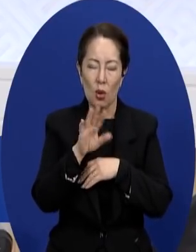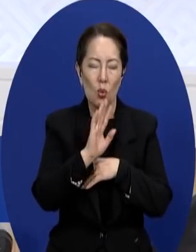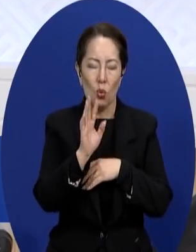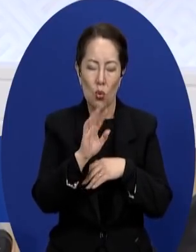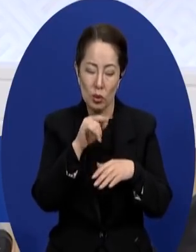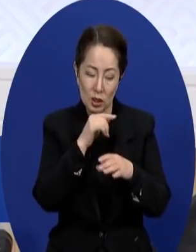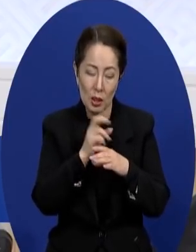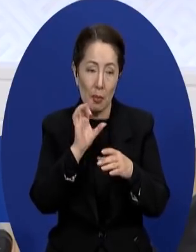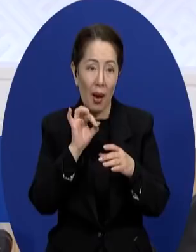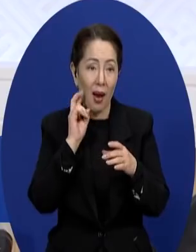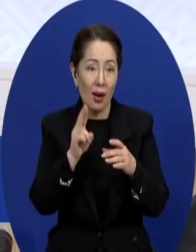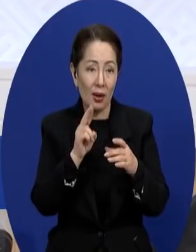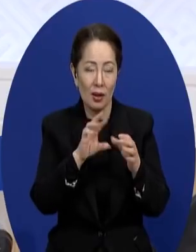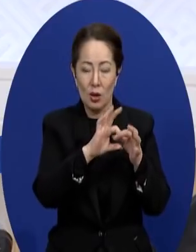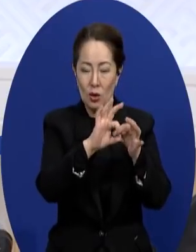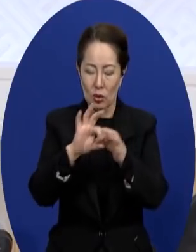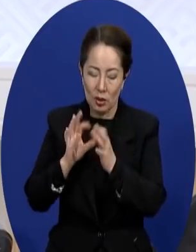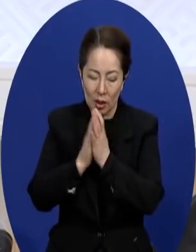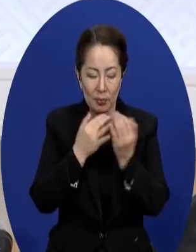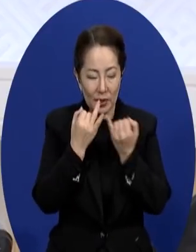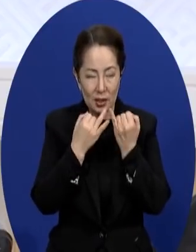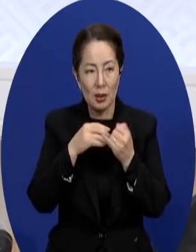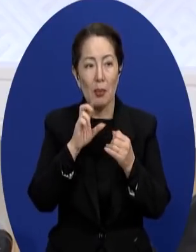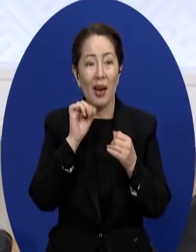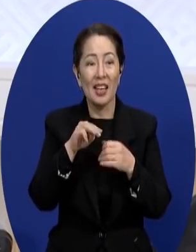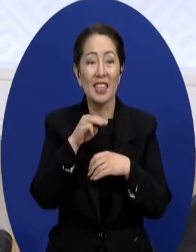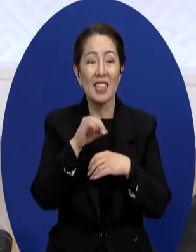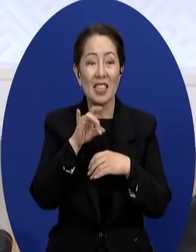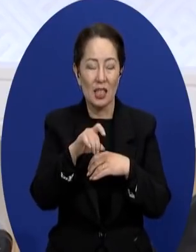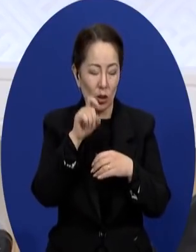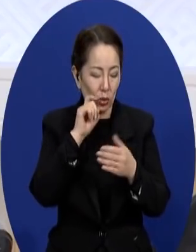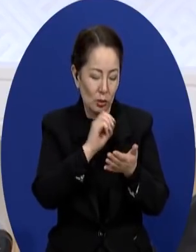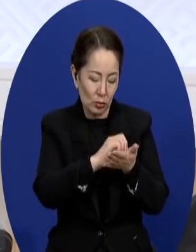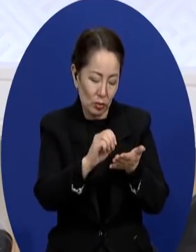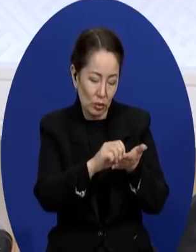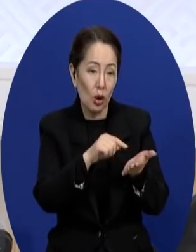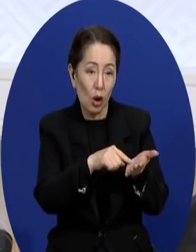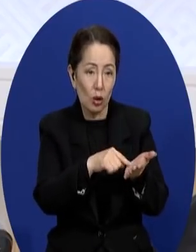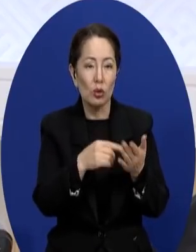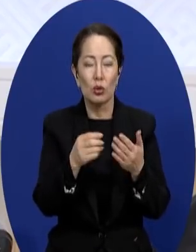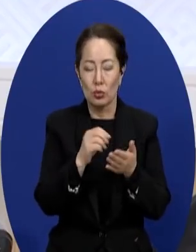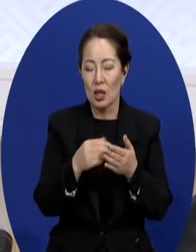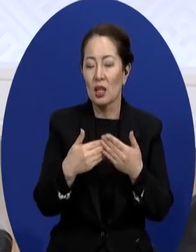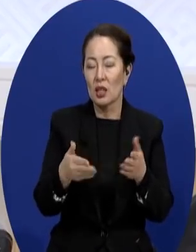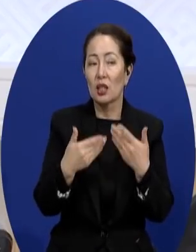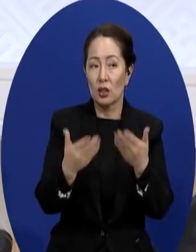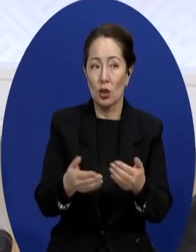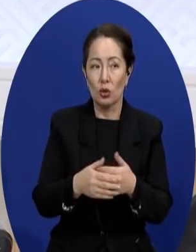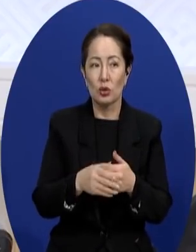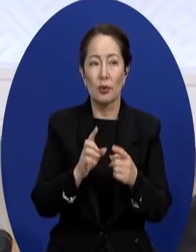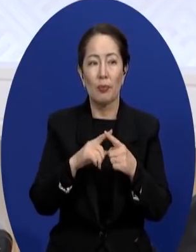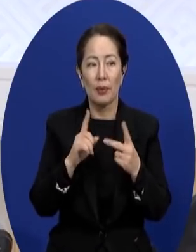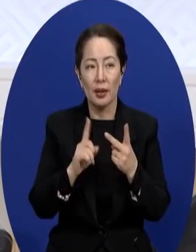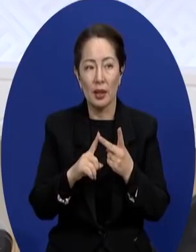одоо банкны банкуудтай бас хамтарч ажиллаж байна. Банкны тейлер дээр бас энэ хүсэлтийг бүртгүүлэх боломж нь бол нийлдээ орхиж өгсөн байгаа.